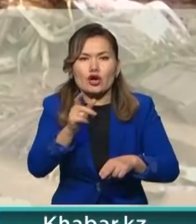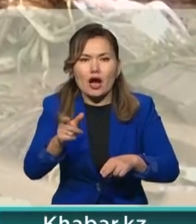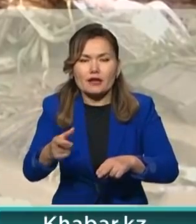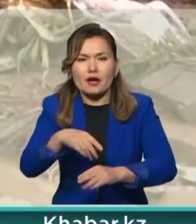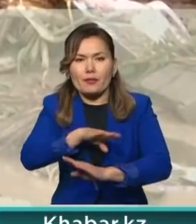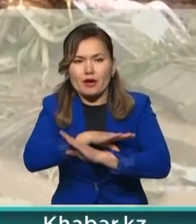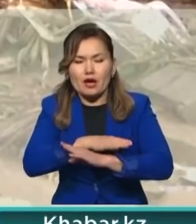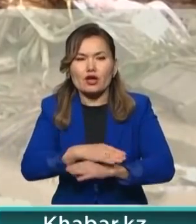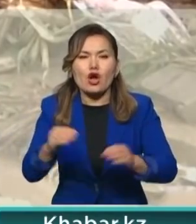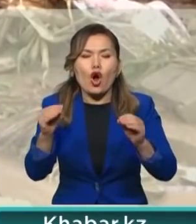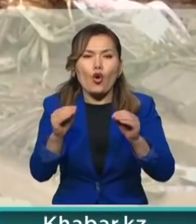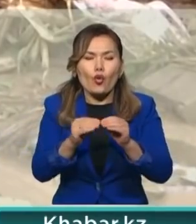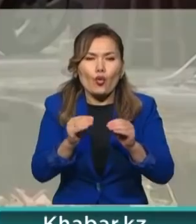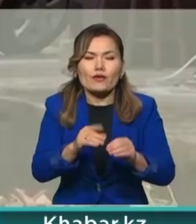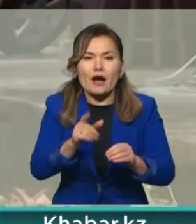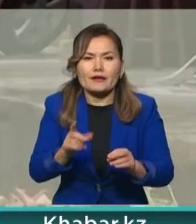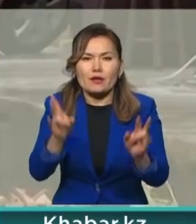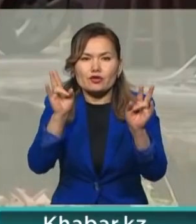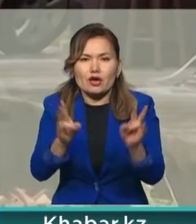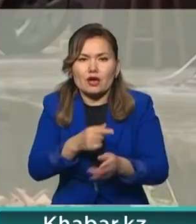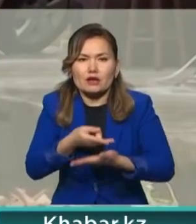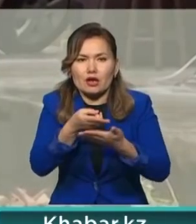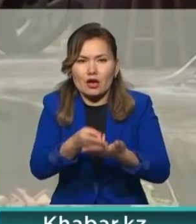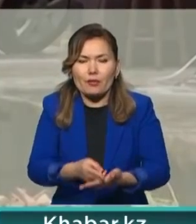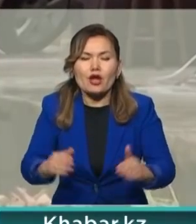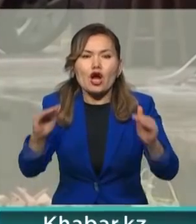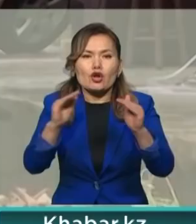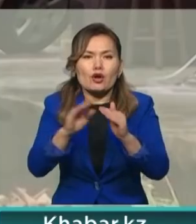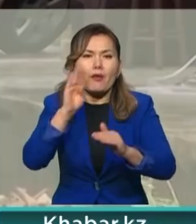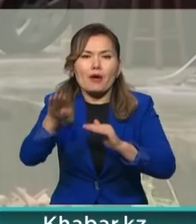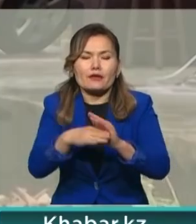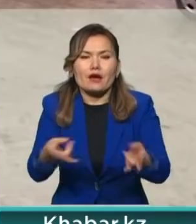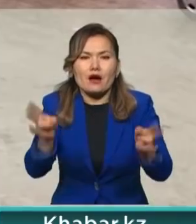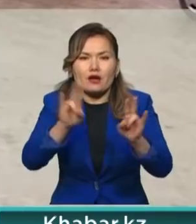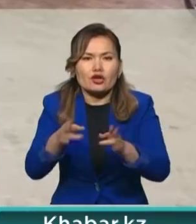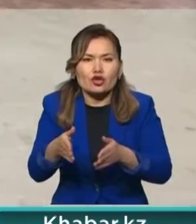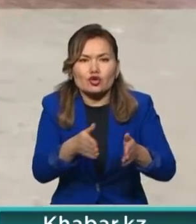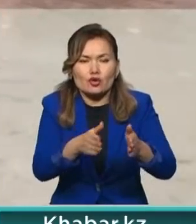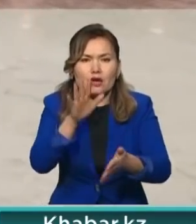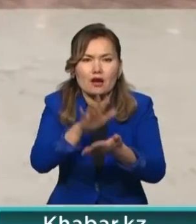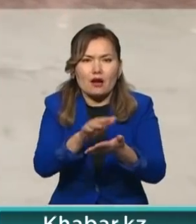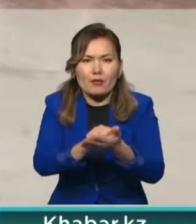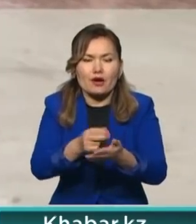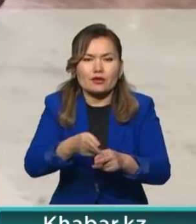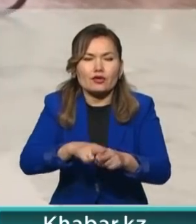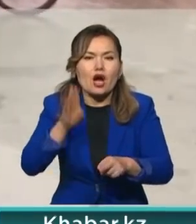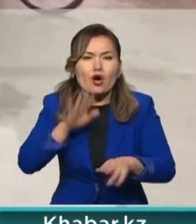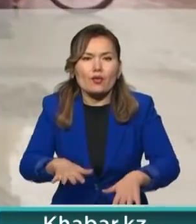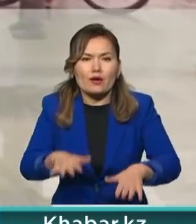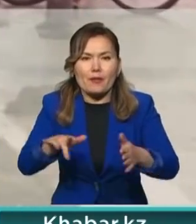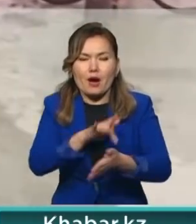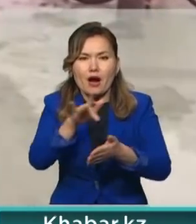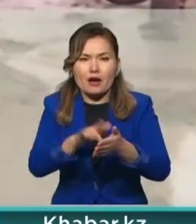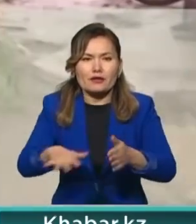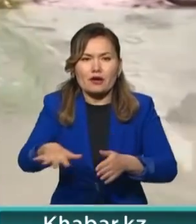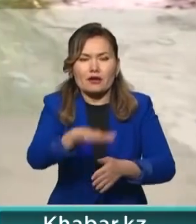тапты. Ондаған тұрғын жарақат алды. Тұрғын үйлер мен көліктерді су басып, жолдарды шайып кеткен. Топан судан әсіресе қаланың батыс